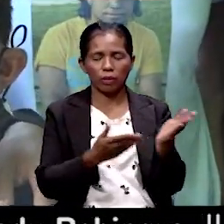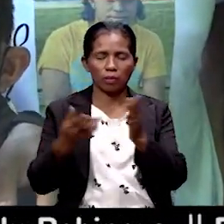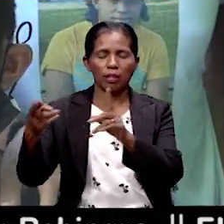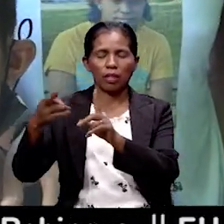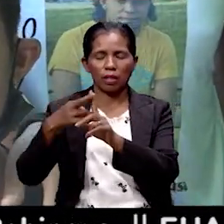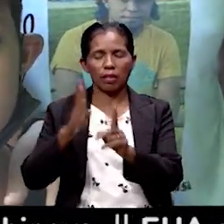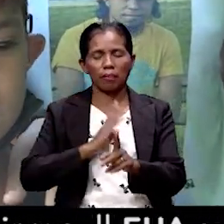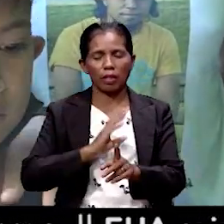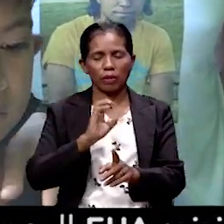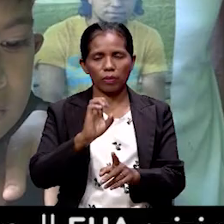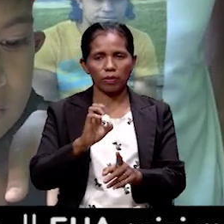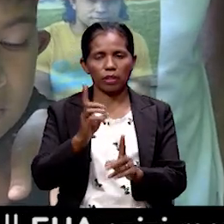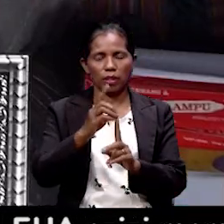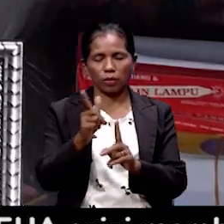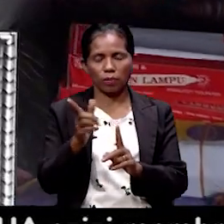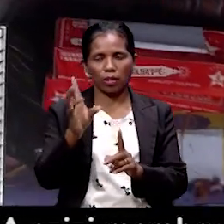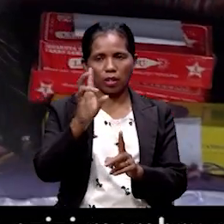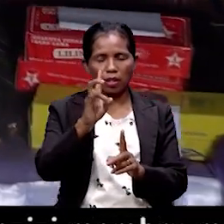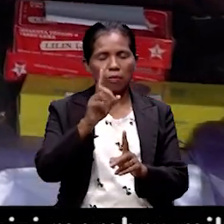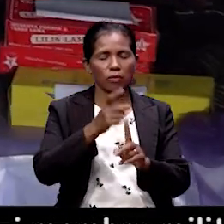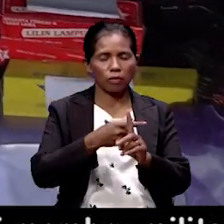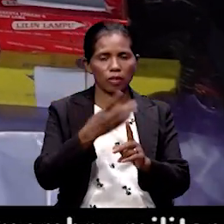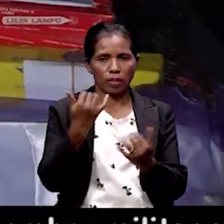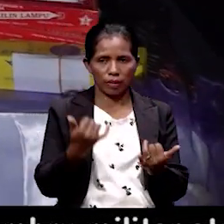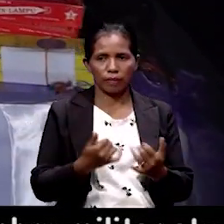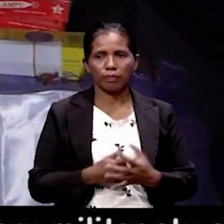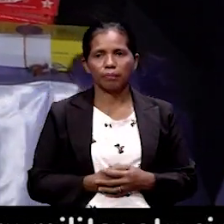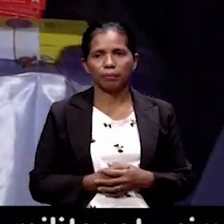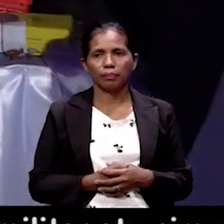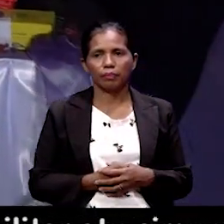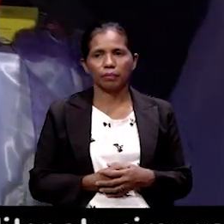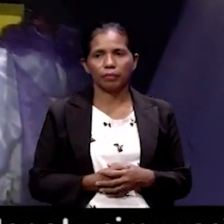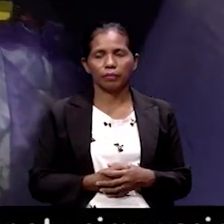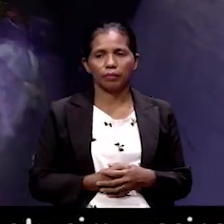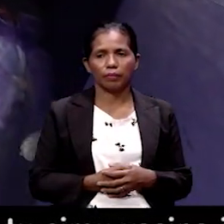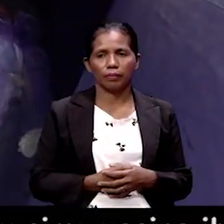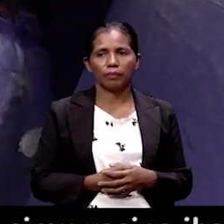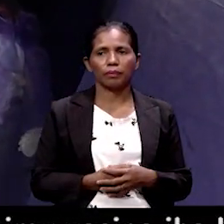bekusi ihalorong ruanulu resinen fulangnen. Adere tu simenis, zemen.